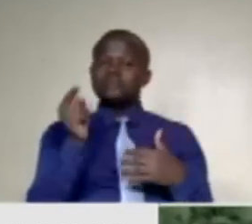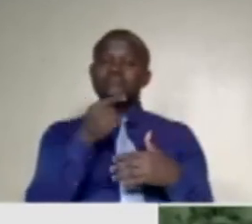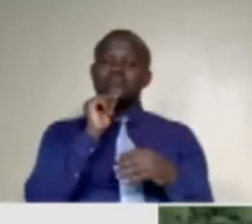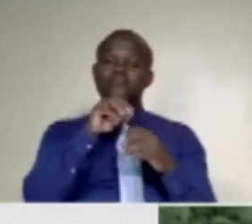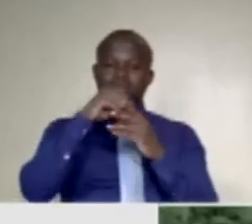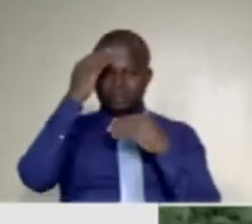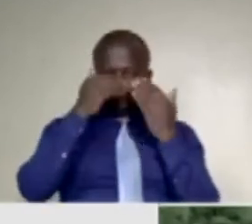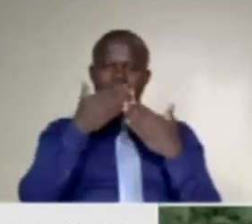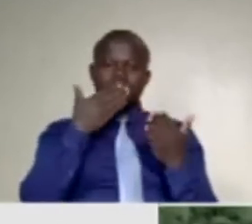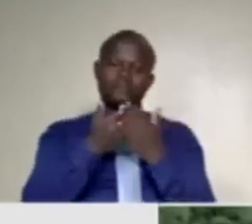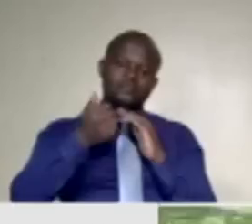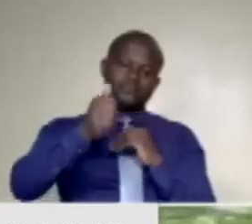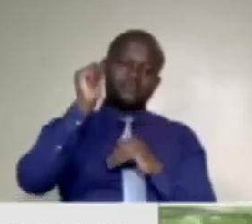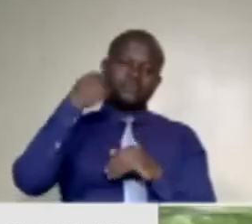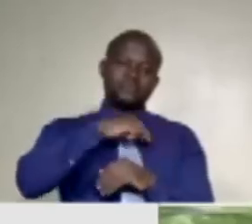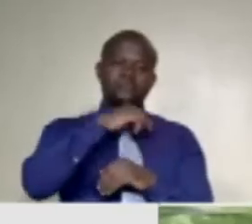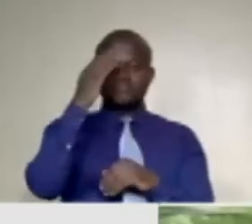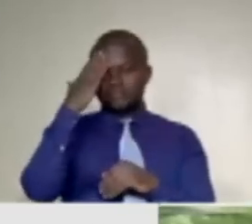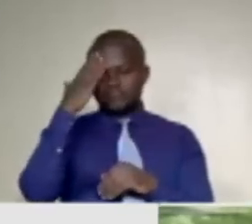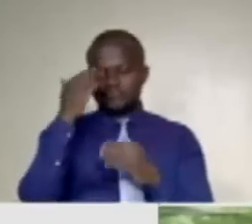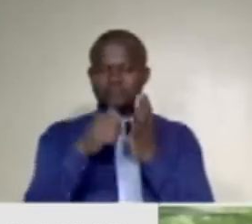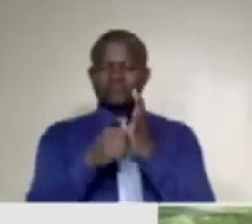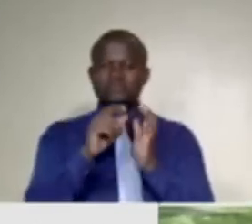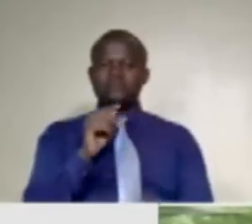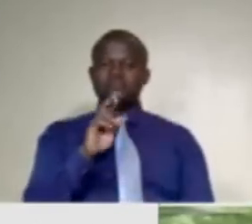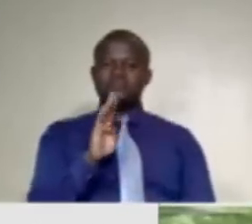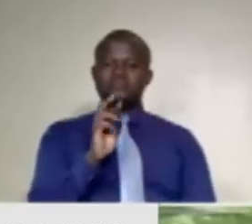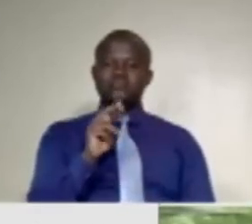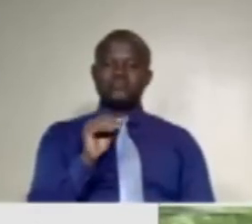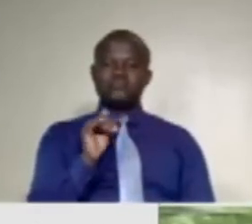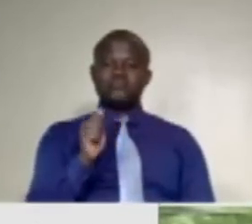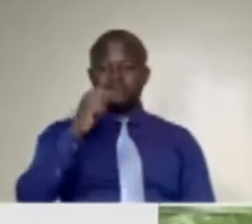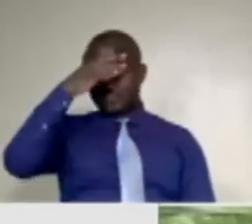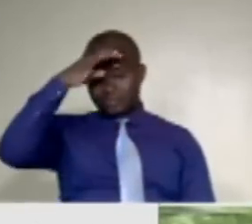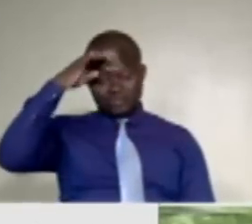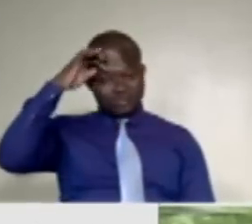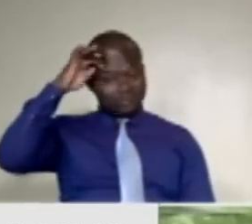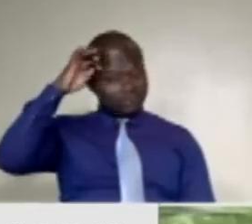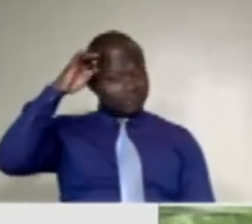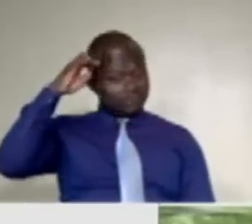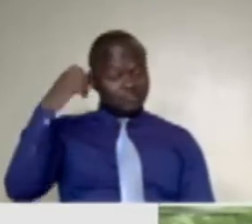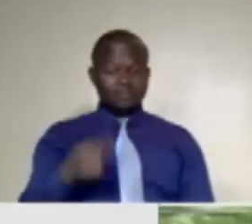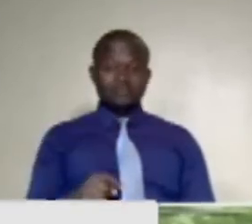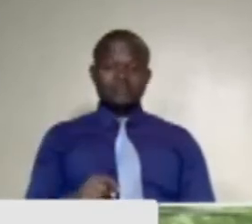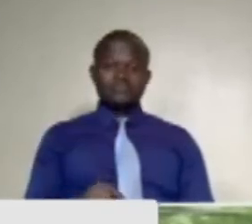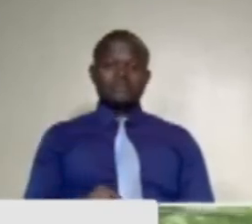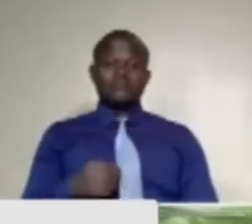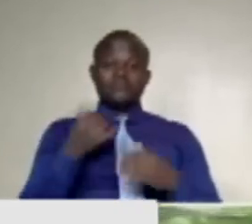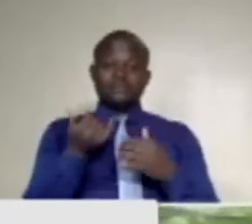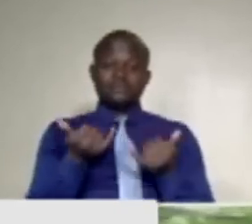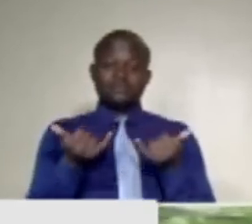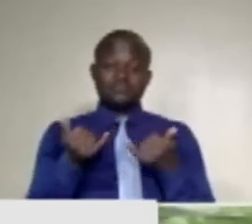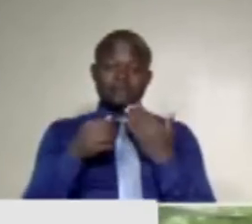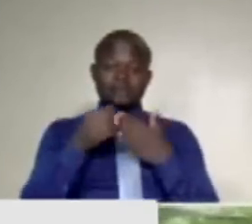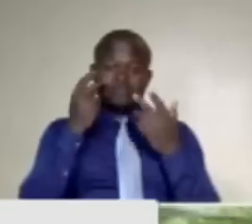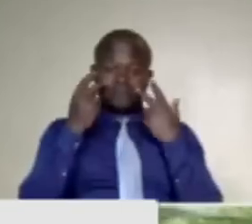rwitabira kuko ibyiza byabo turabizi. Ikibazo cya kirabiranya kiratuzonze cyane. Ubona aba bana muri kubona ntibakibona